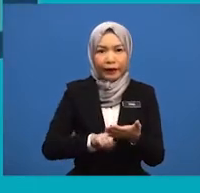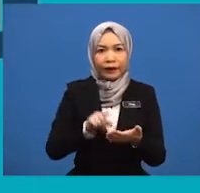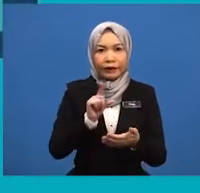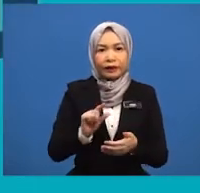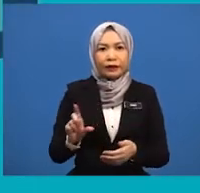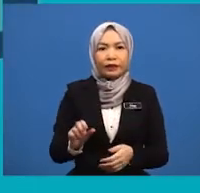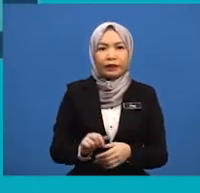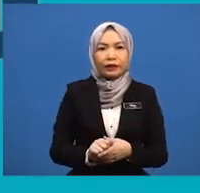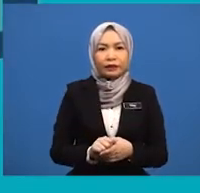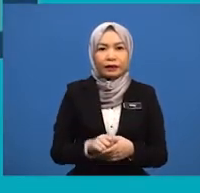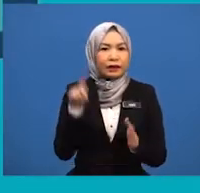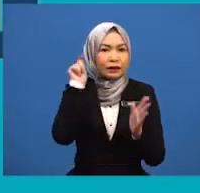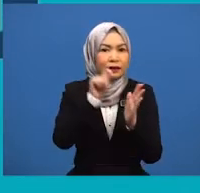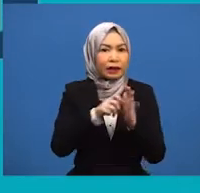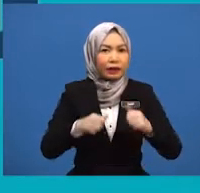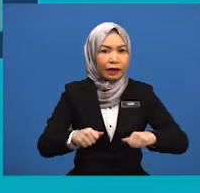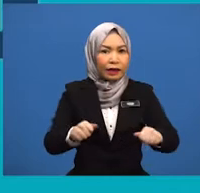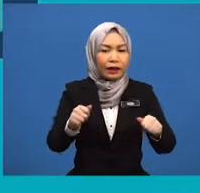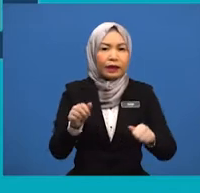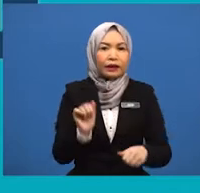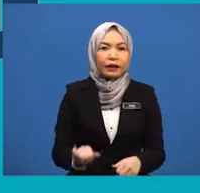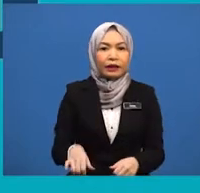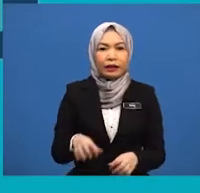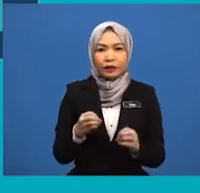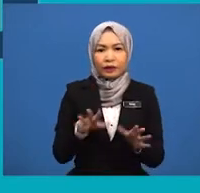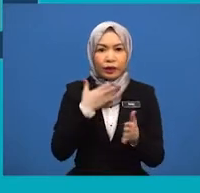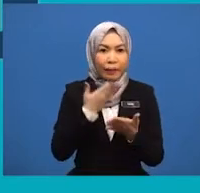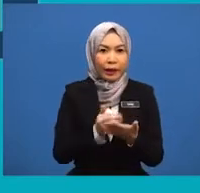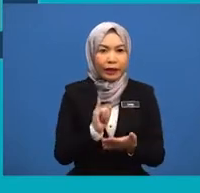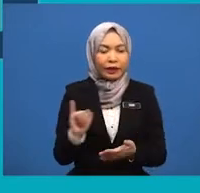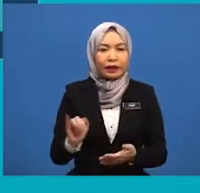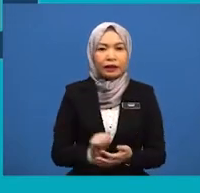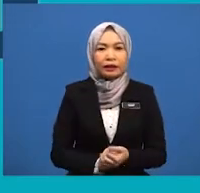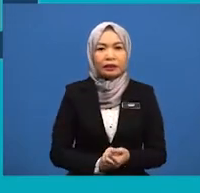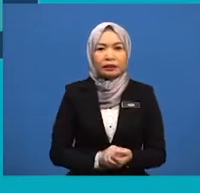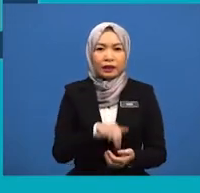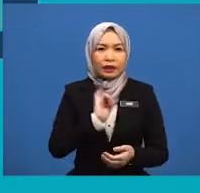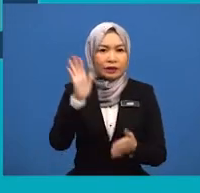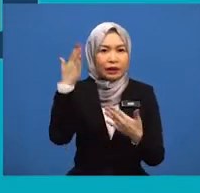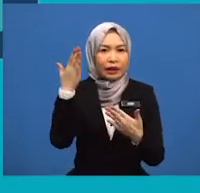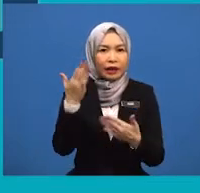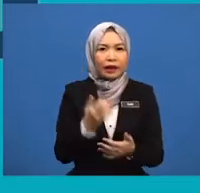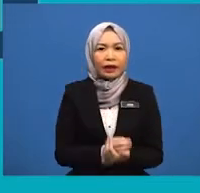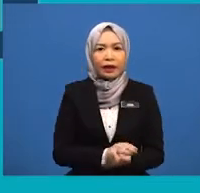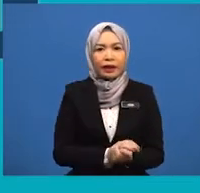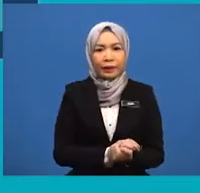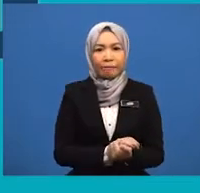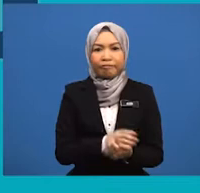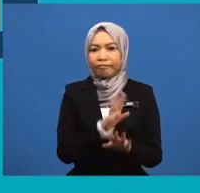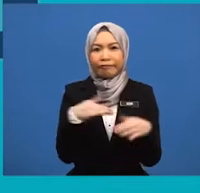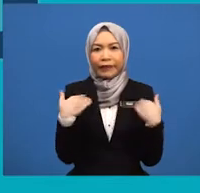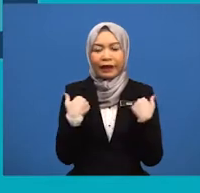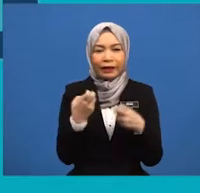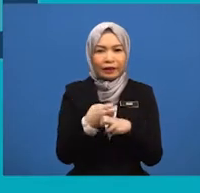Inilah carta alir yang telah dibaiki. Cikgu harap murid-murid tidak menghadapi